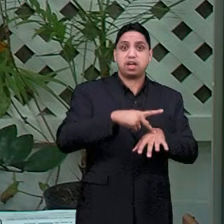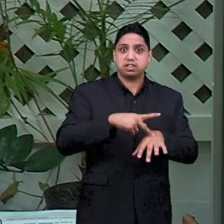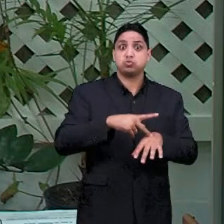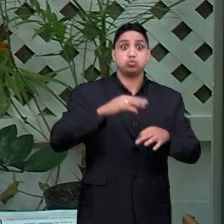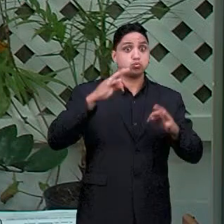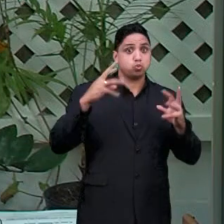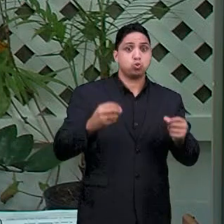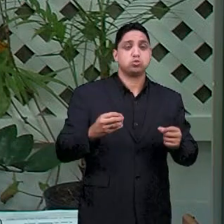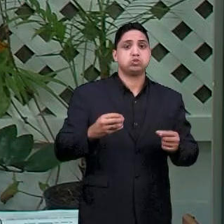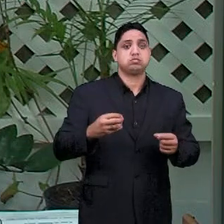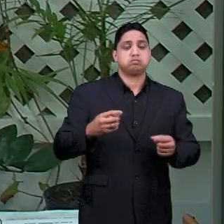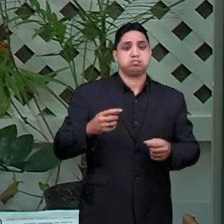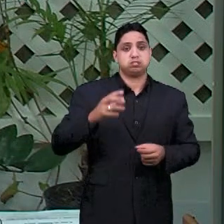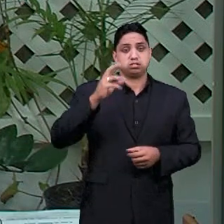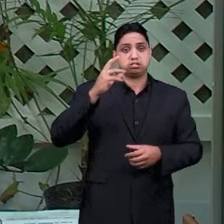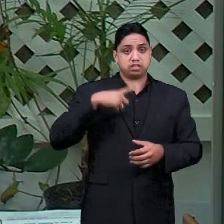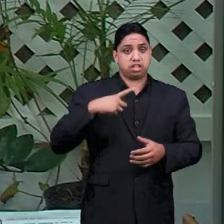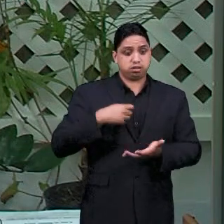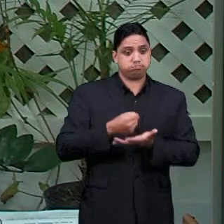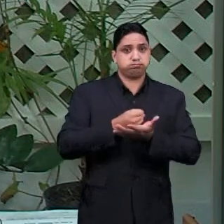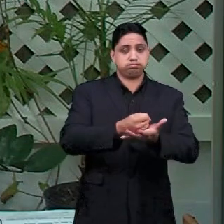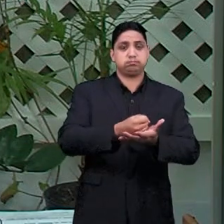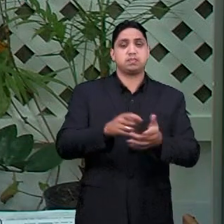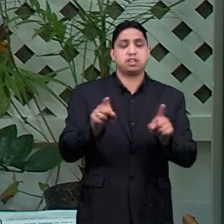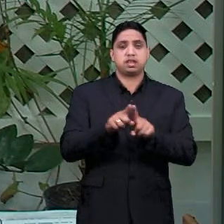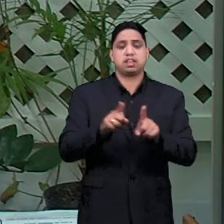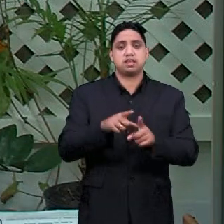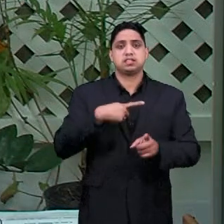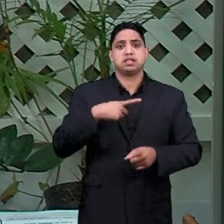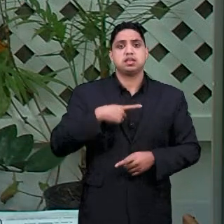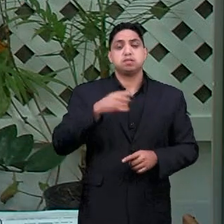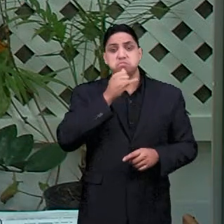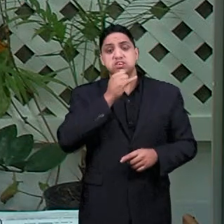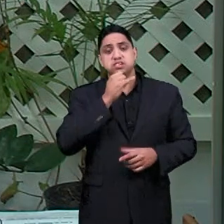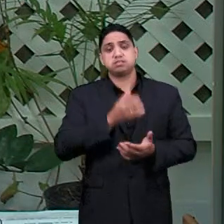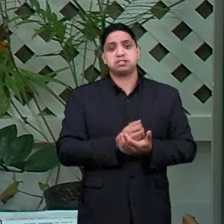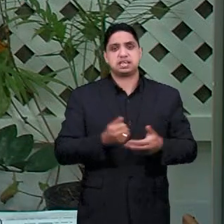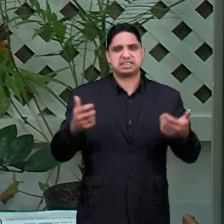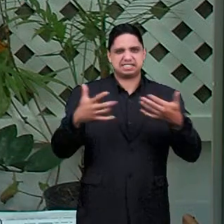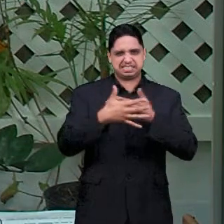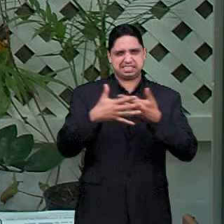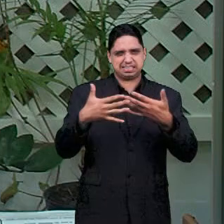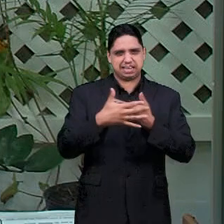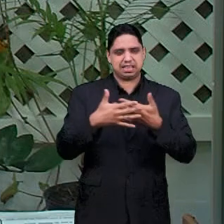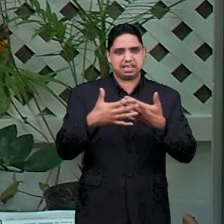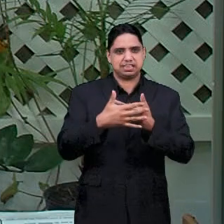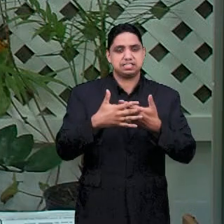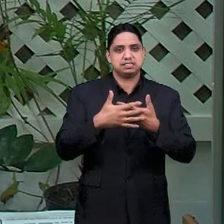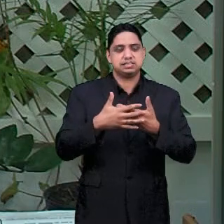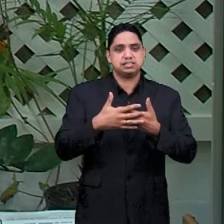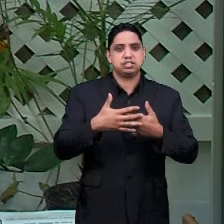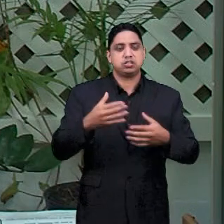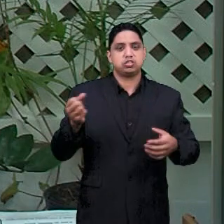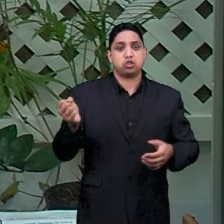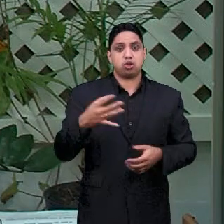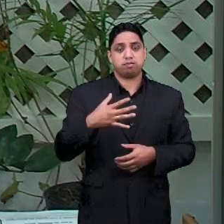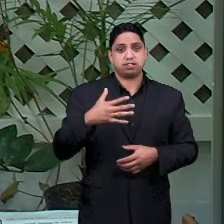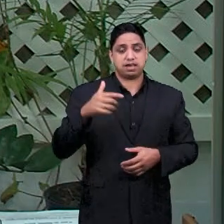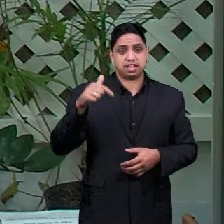tous les pays de l'Amérique centrale ont apporté leur contribution. Nous avons ici des villes, des églises nouvelles